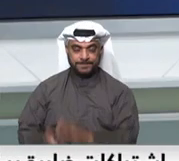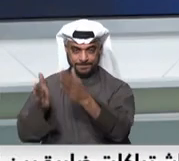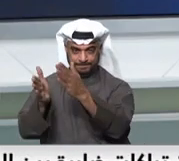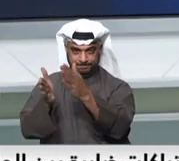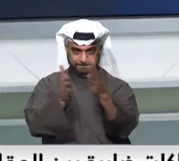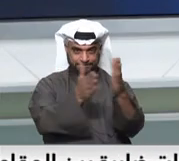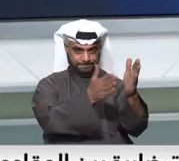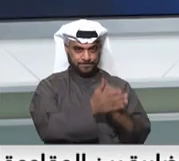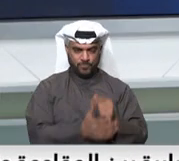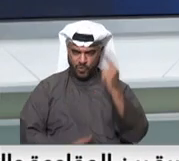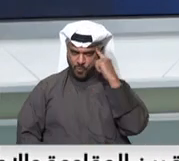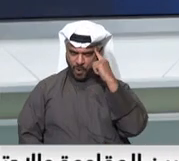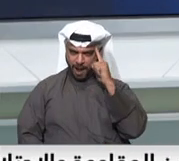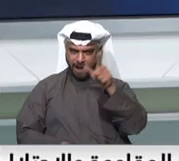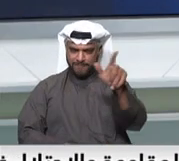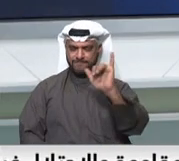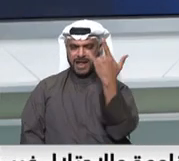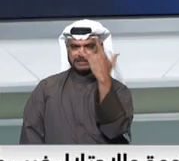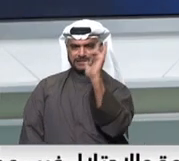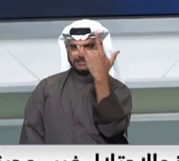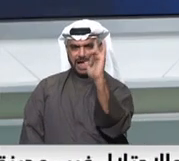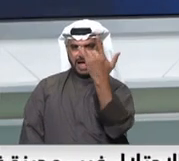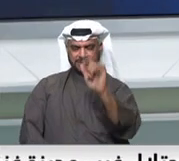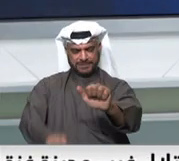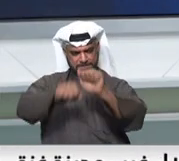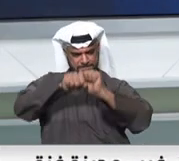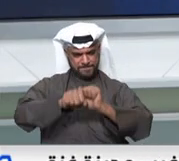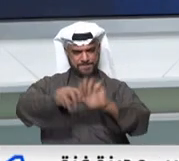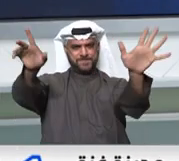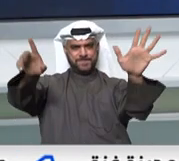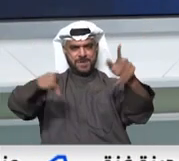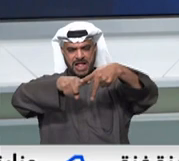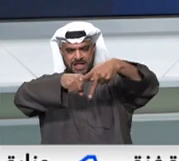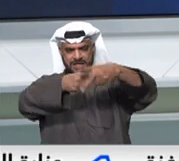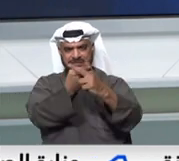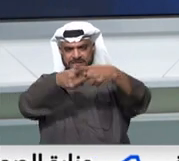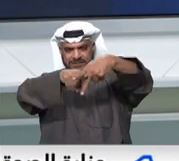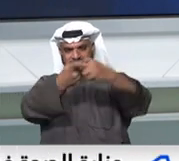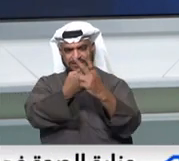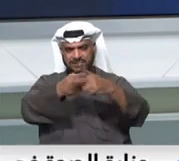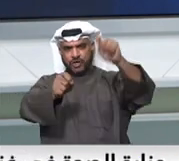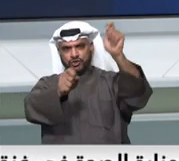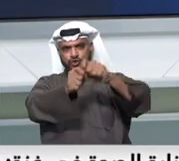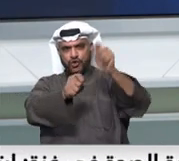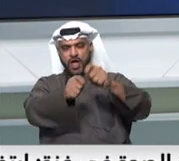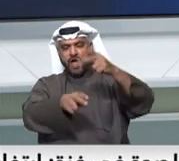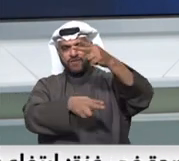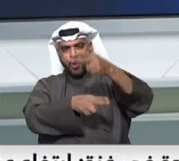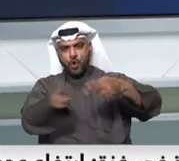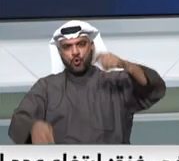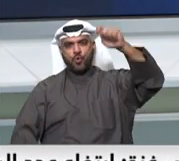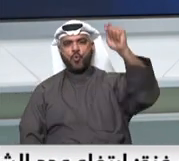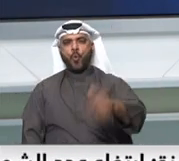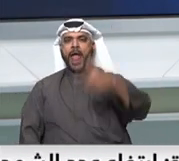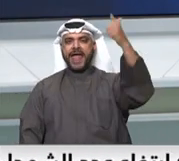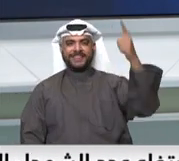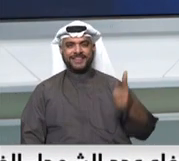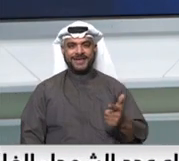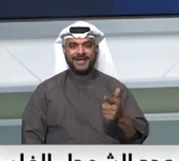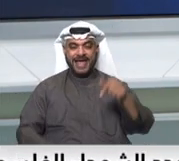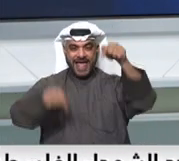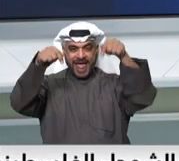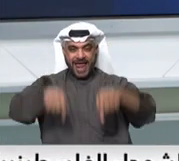صنع في الكويت شعار حمله الهيئه العامه للصناعه التي ستنطلق يوم غد الاحد بهدف تقديم